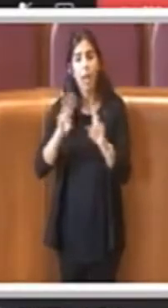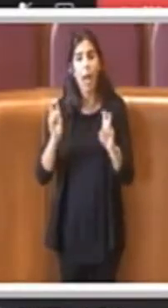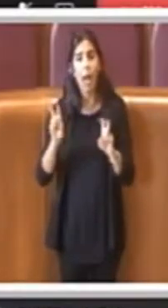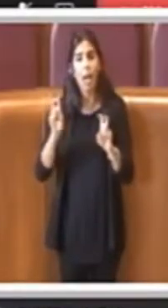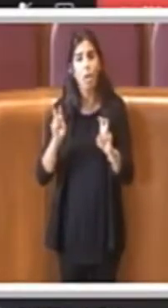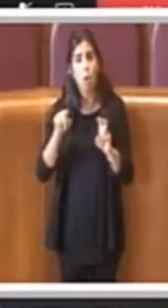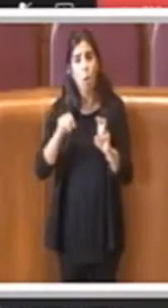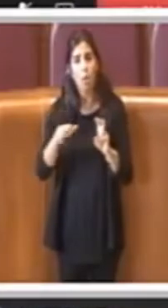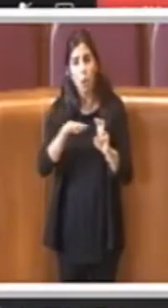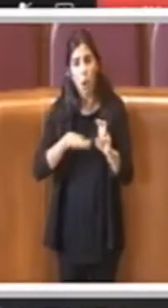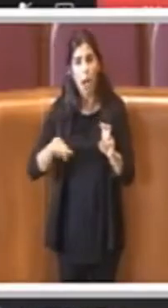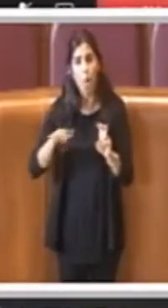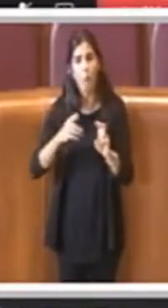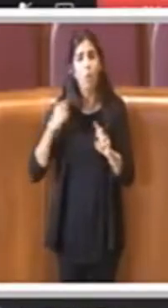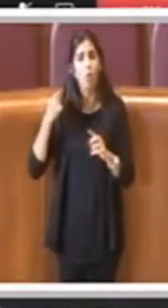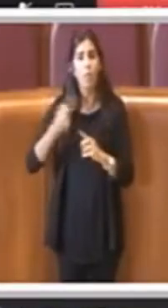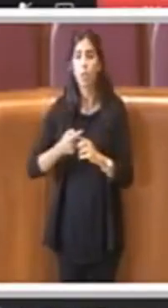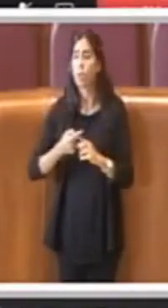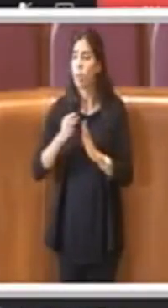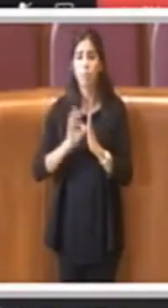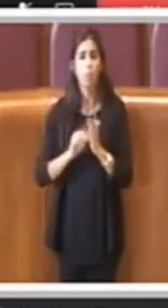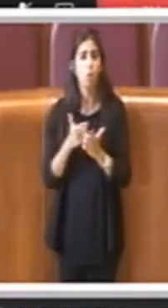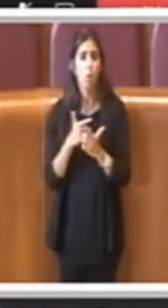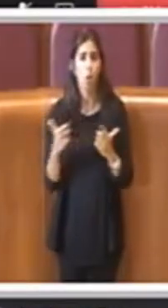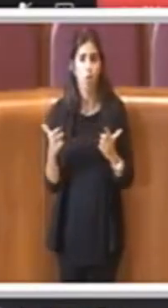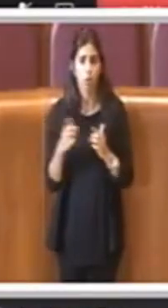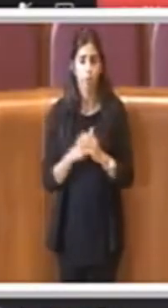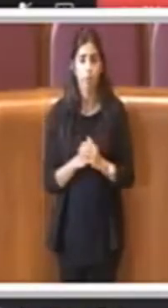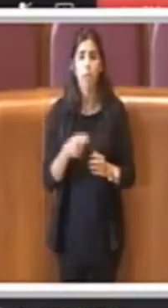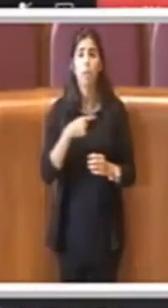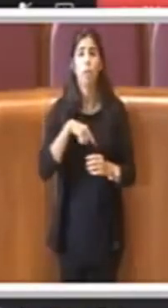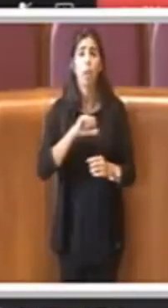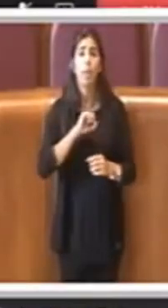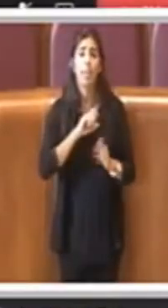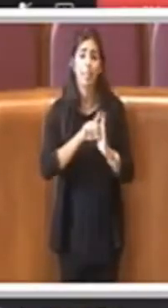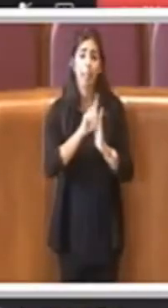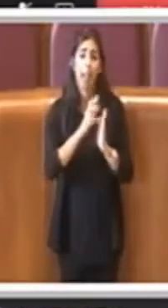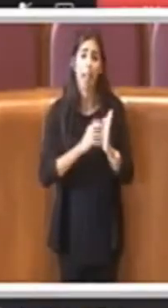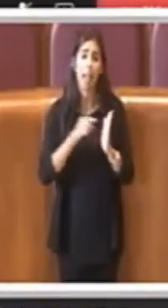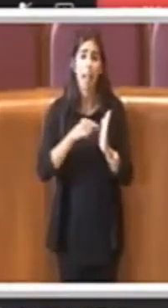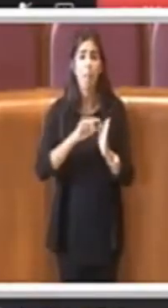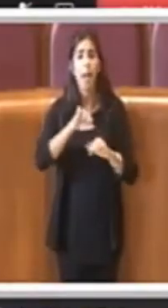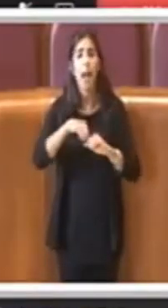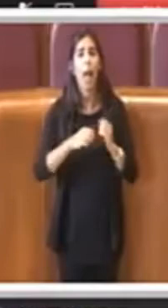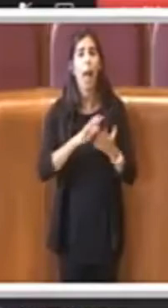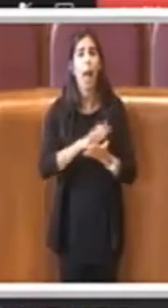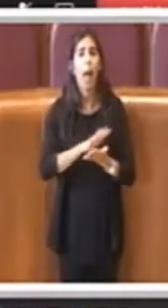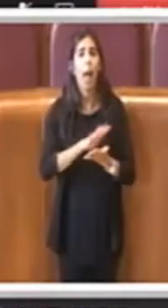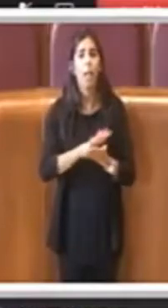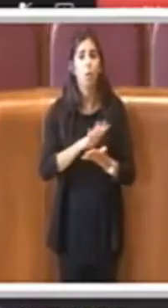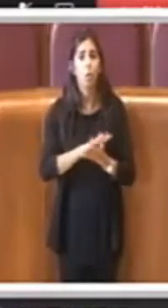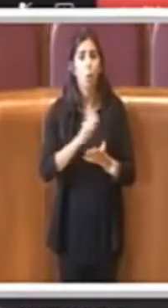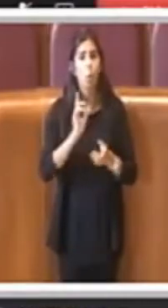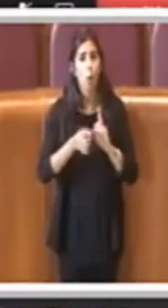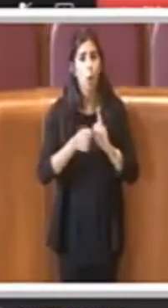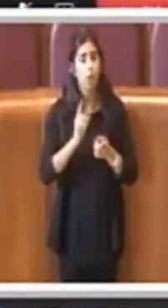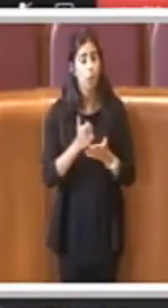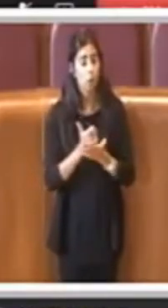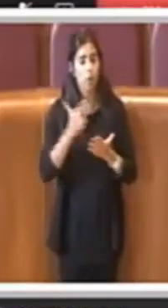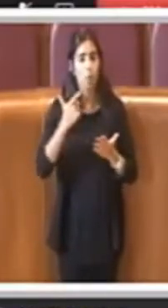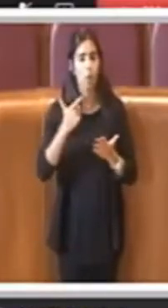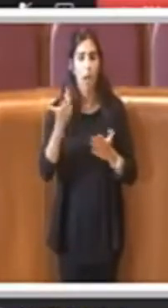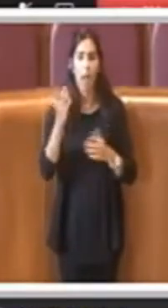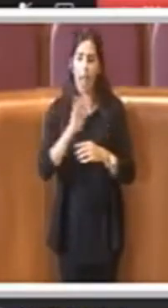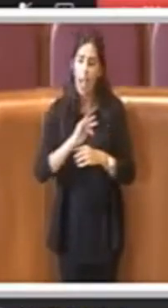noi pensiamo che questo sia un atto politico importante, sui quali, al netto ovviamente delle posizioni che uno